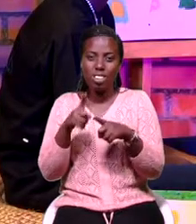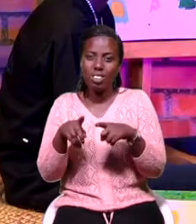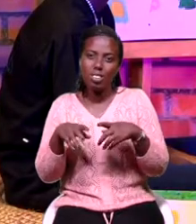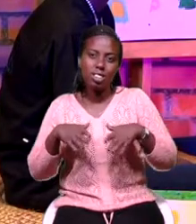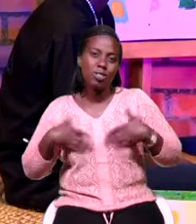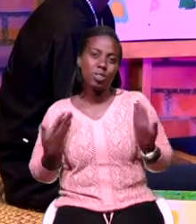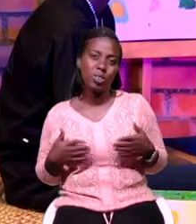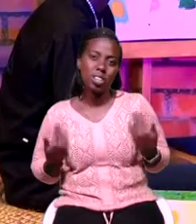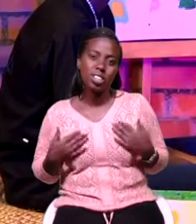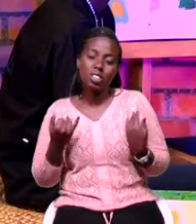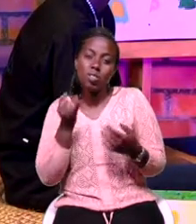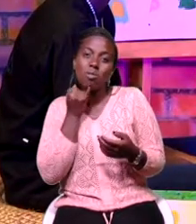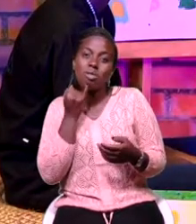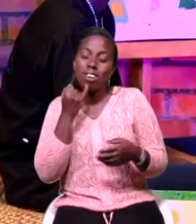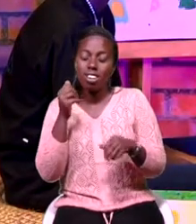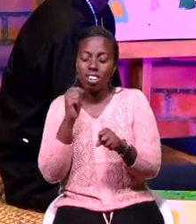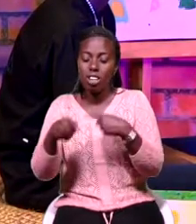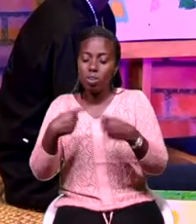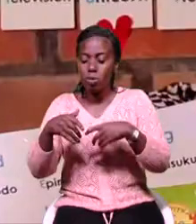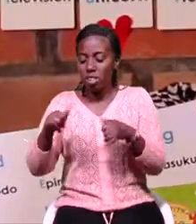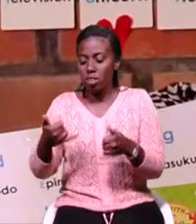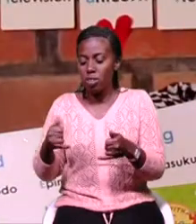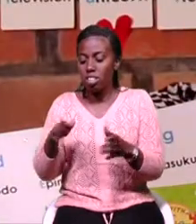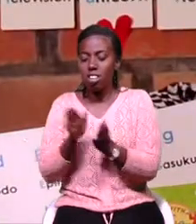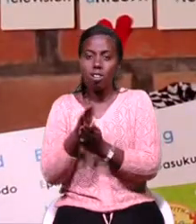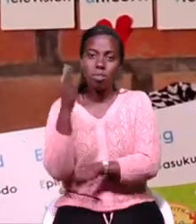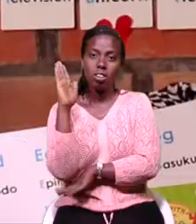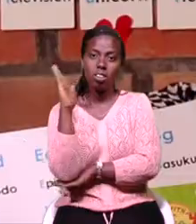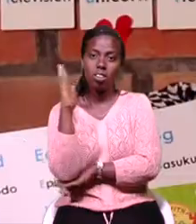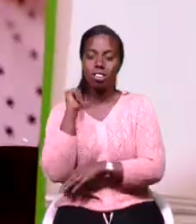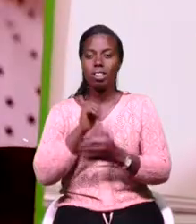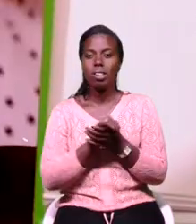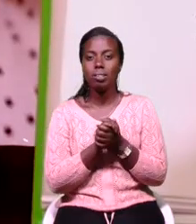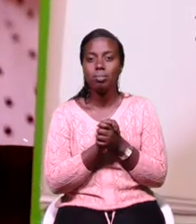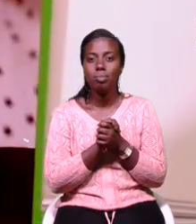tunejeje umwana yakomezaga gukina n'icyo giti.